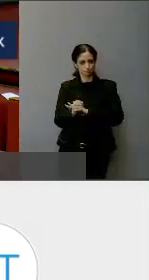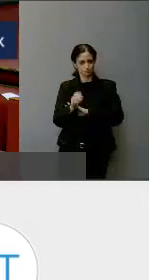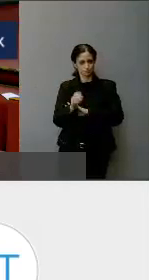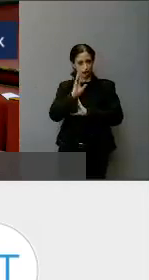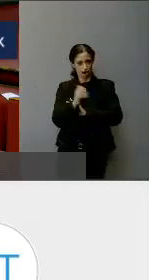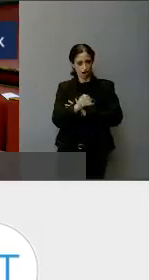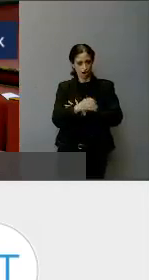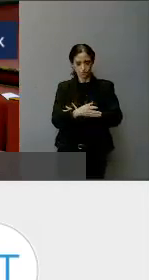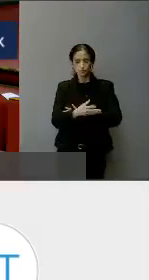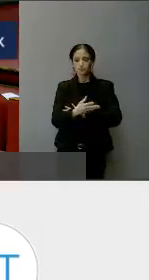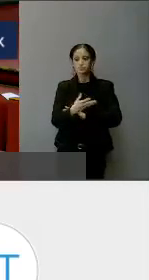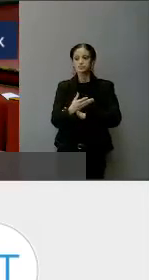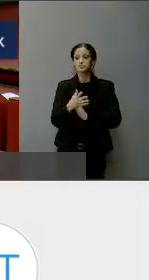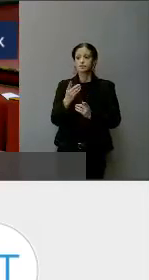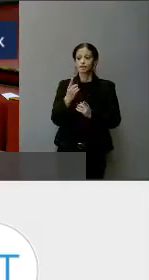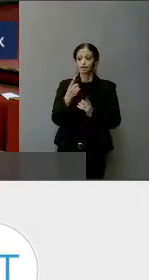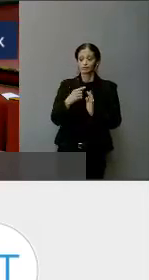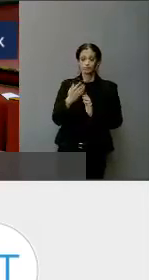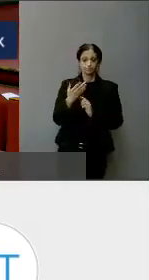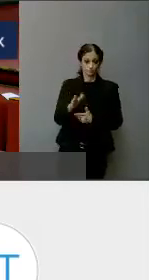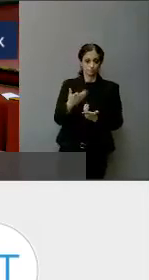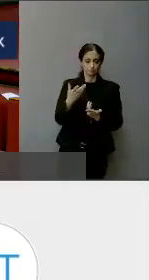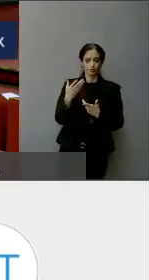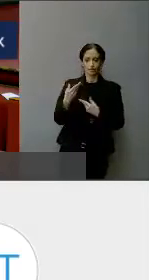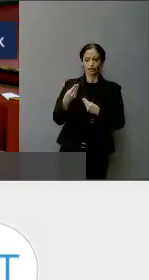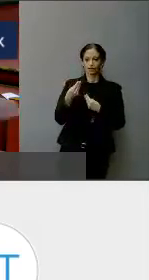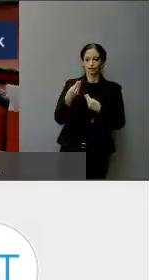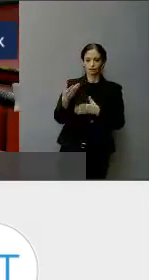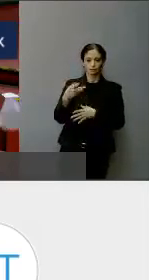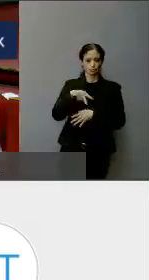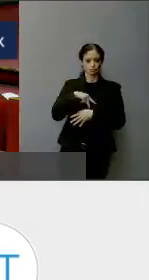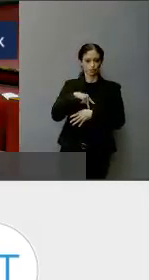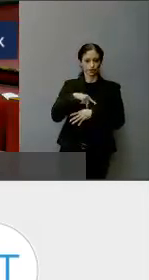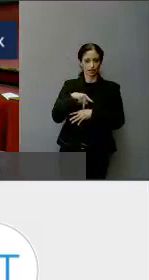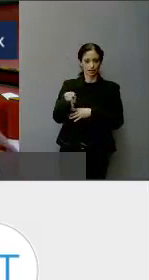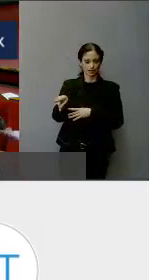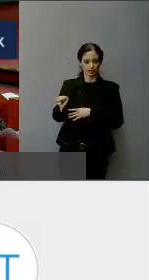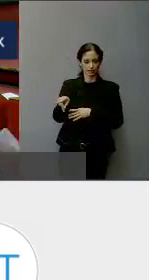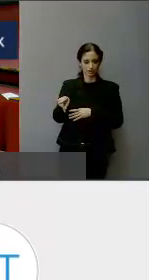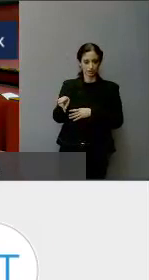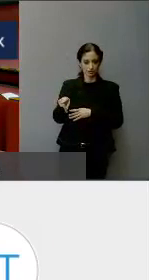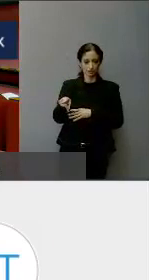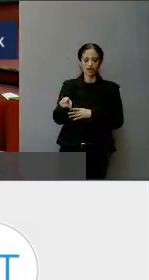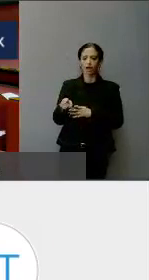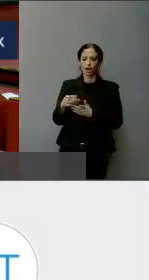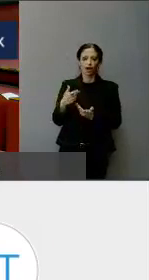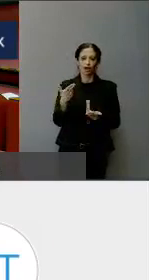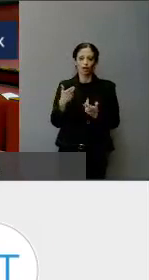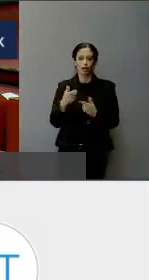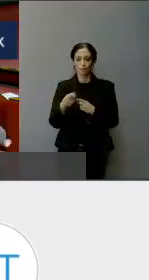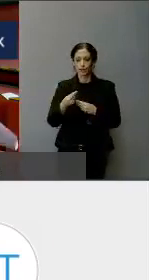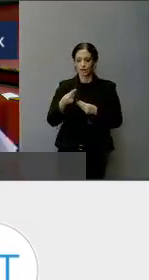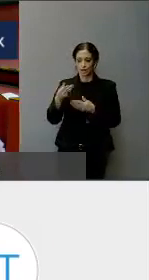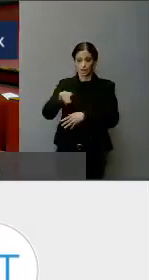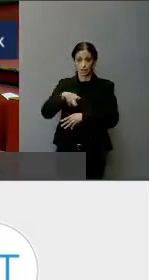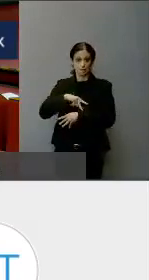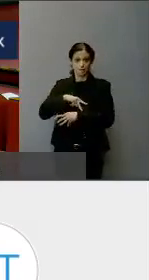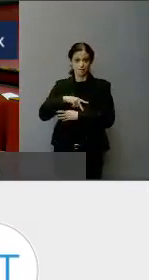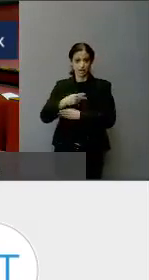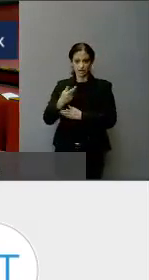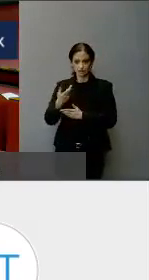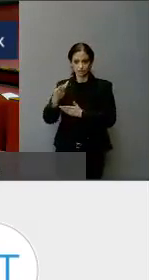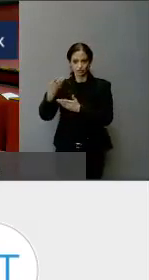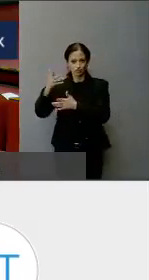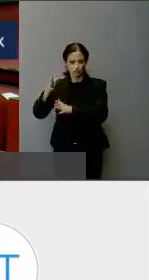bisogna dare ai privati però si compra un piatto scurti e poi si dice ai ragazzi però non ci sono più auto spurghi dobbiamo dare ai privati è